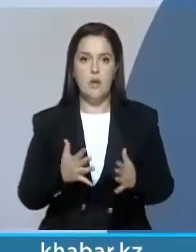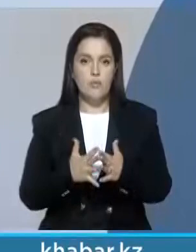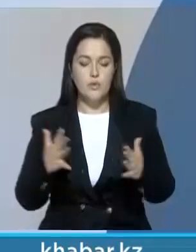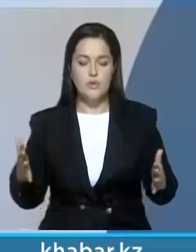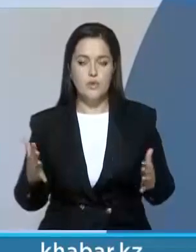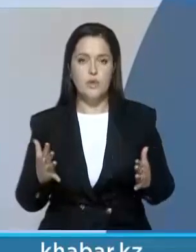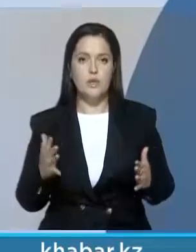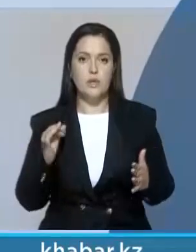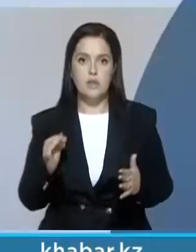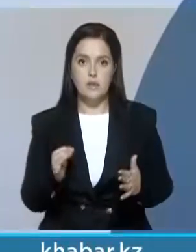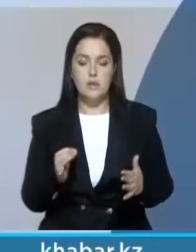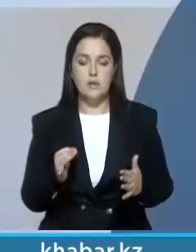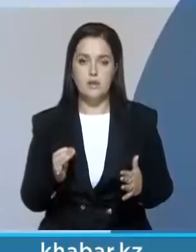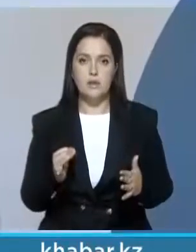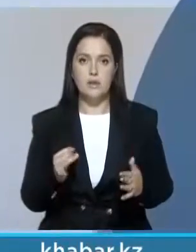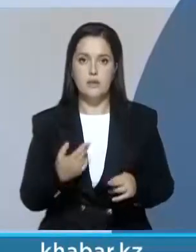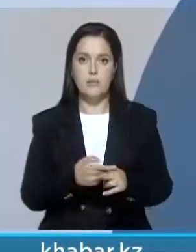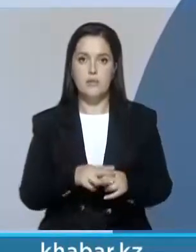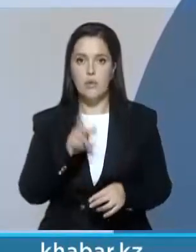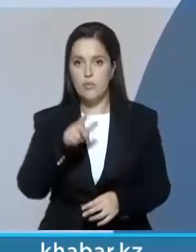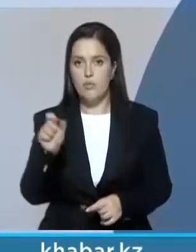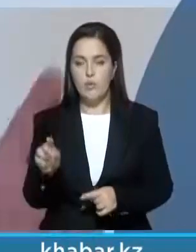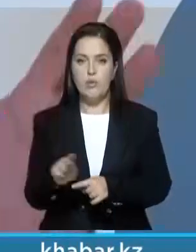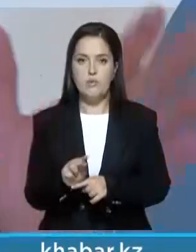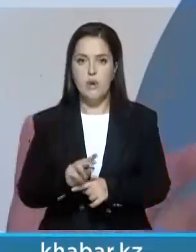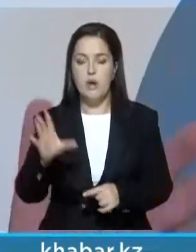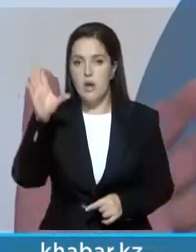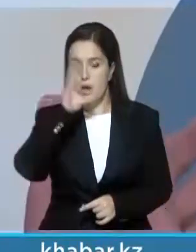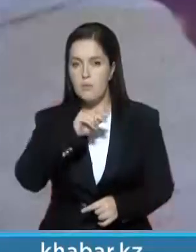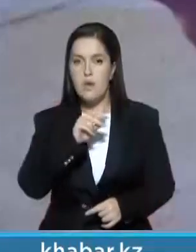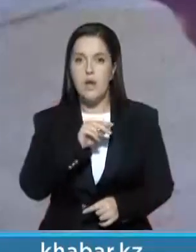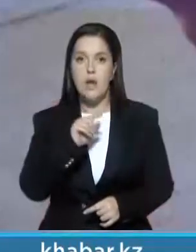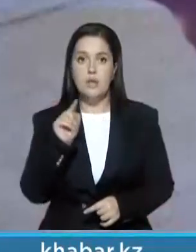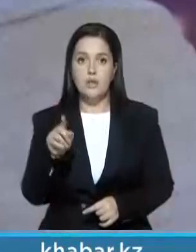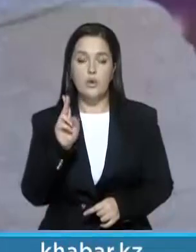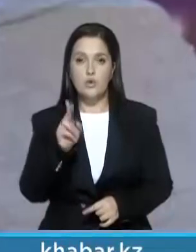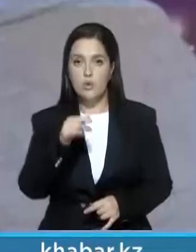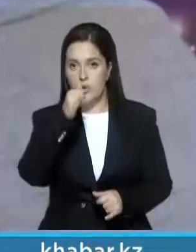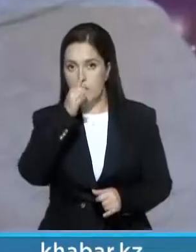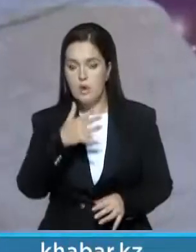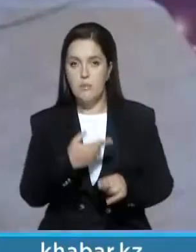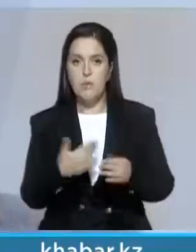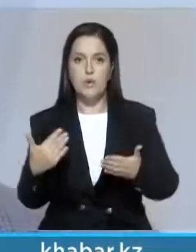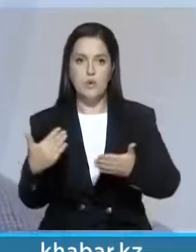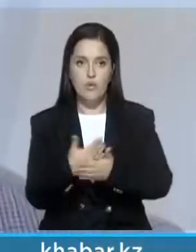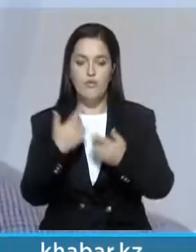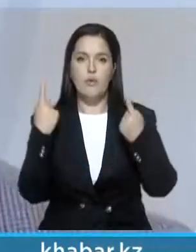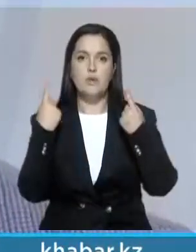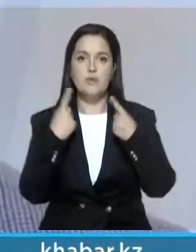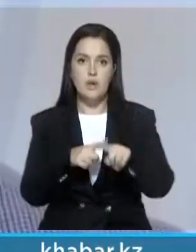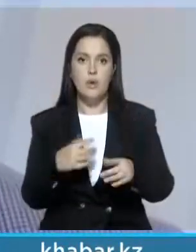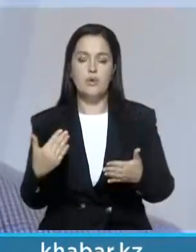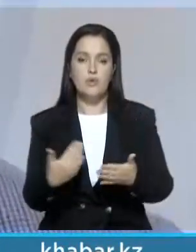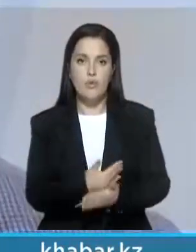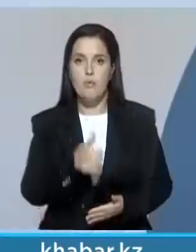большинство. И подавляющее большинство пациентов можно вылечить. И даже те неблагоприятные формы, появились же новые технологии, новые